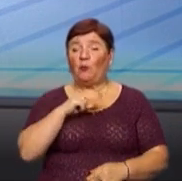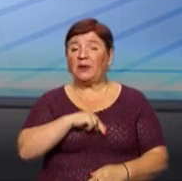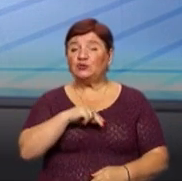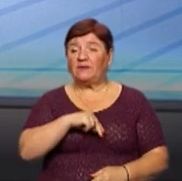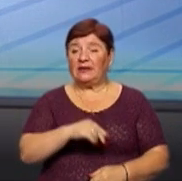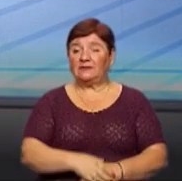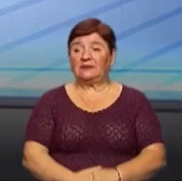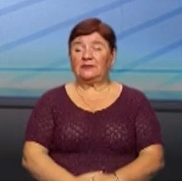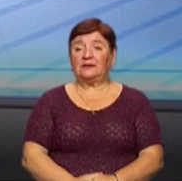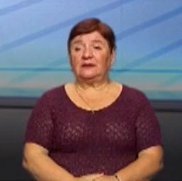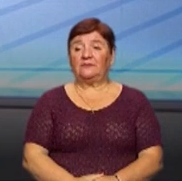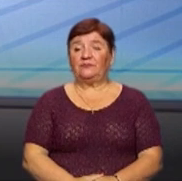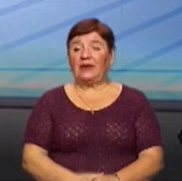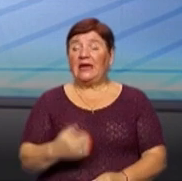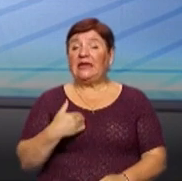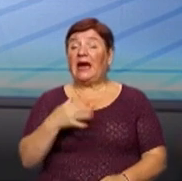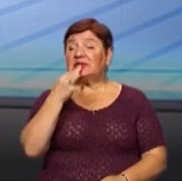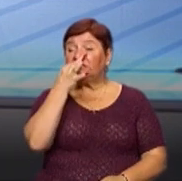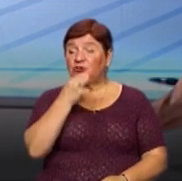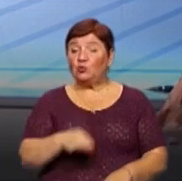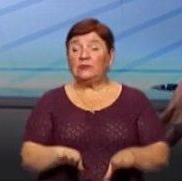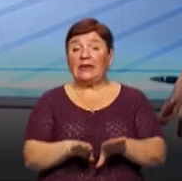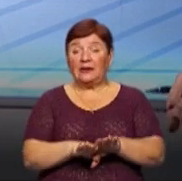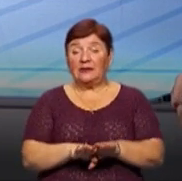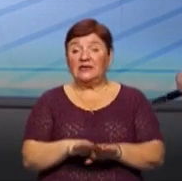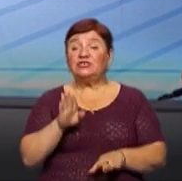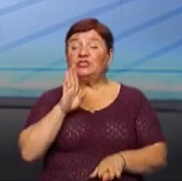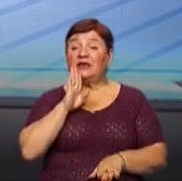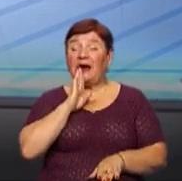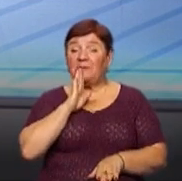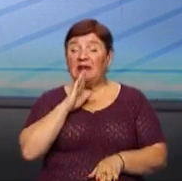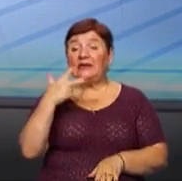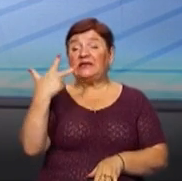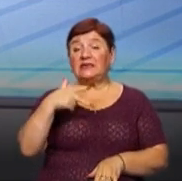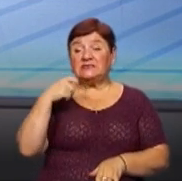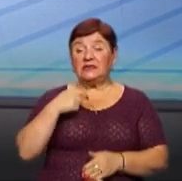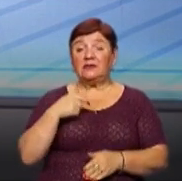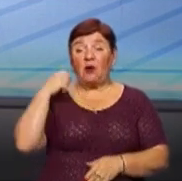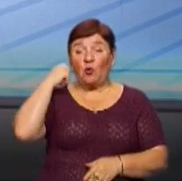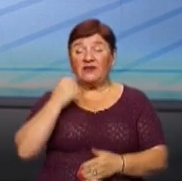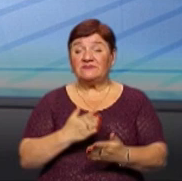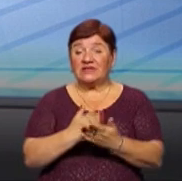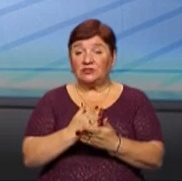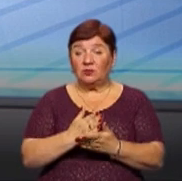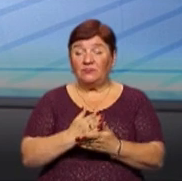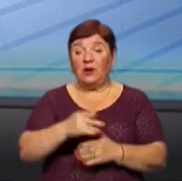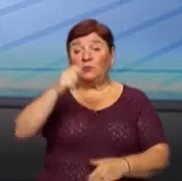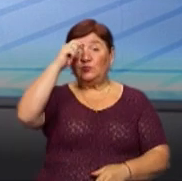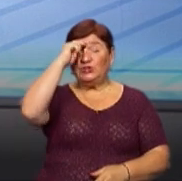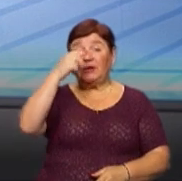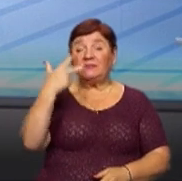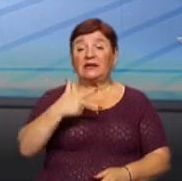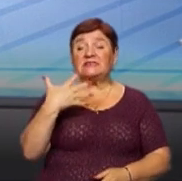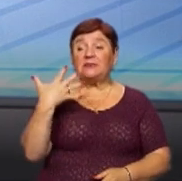працювали? Значить, я б скажу так, жінкам на сьогоднішній день потрібно мати 30 років стажу, чоловікам 35.